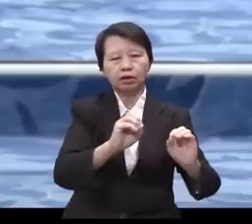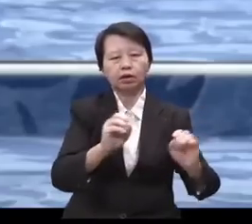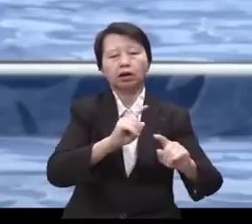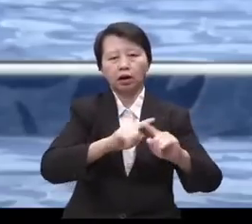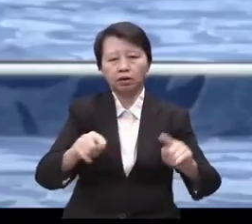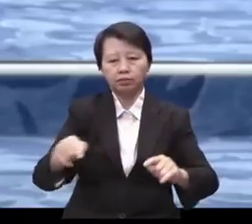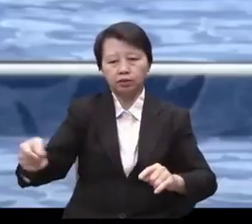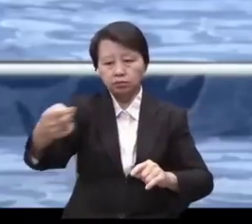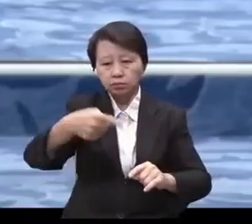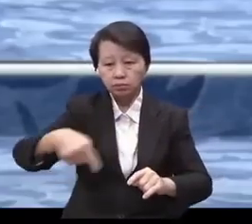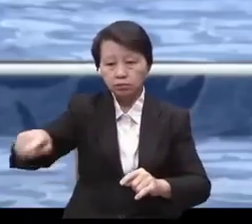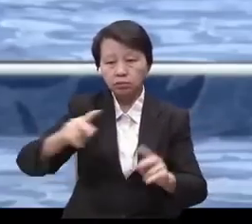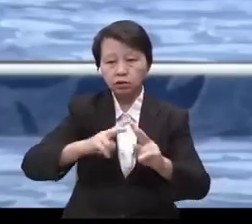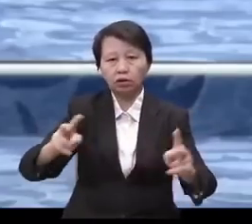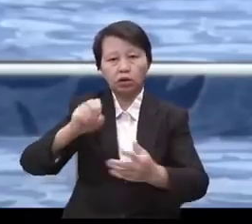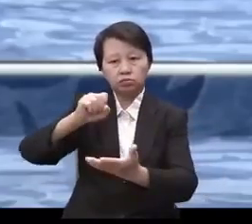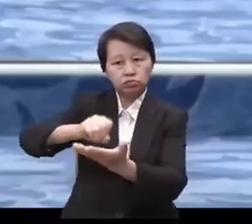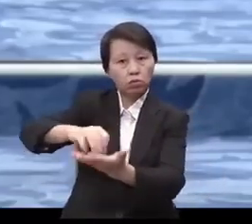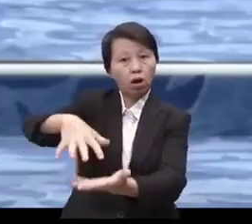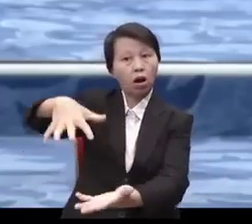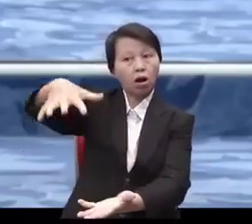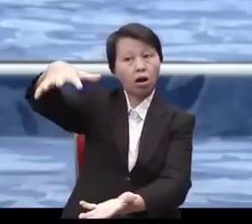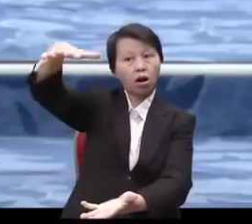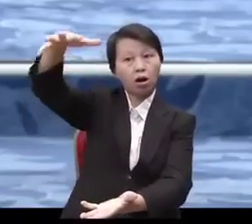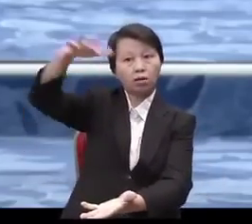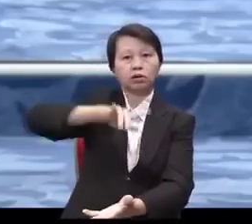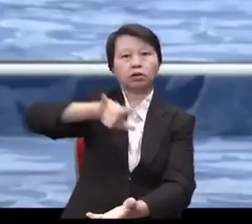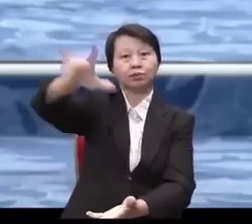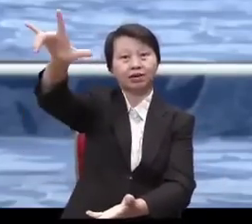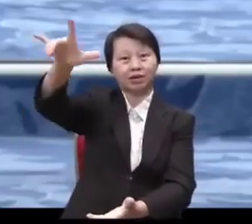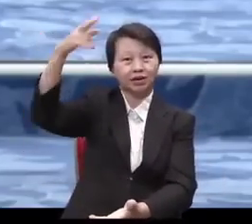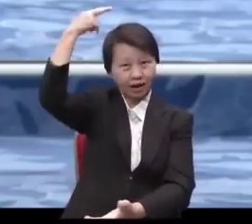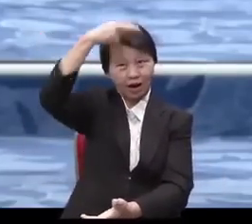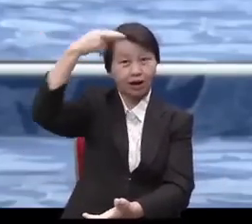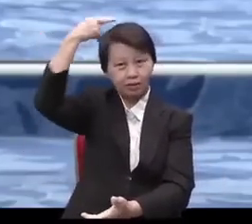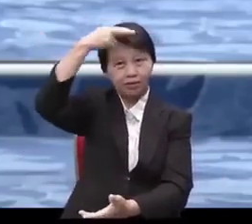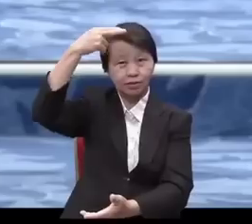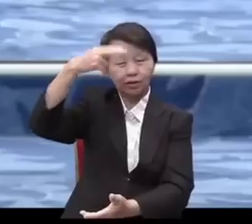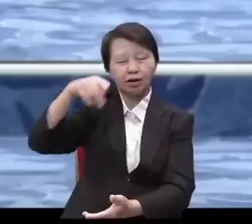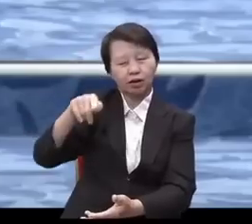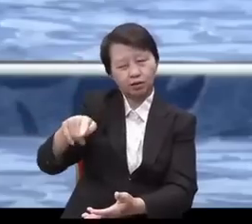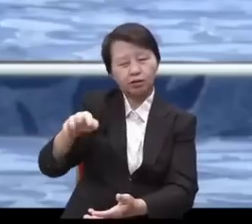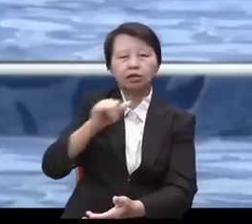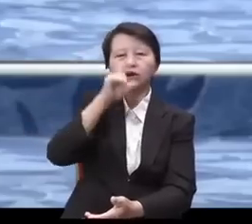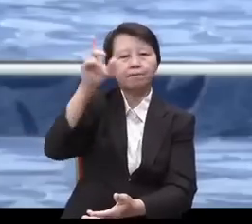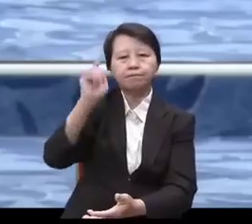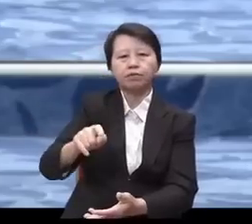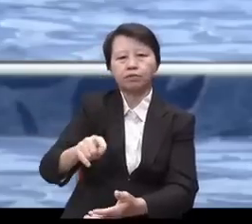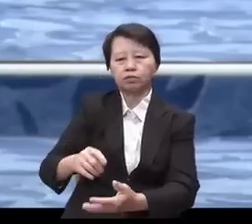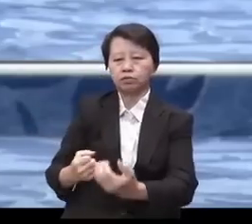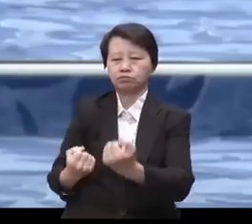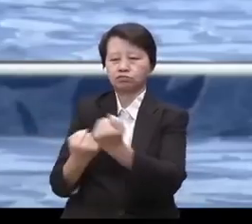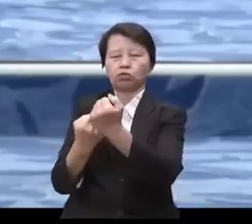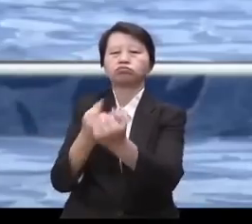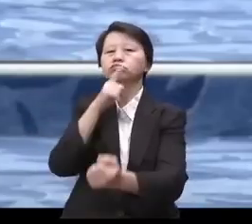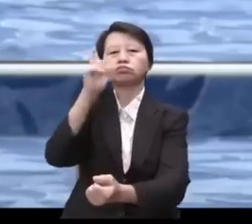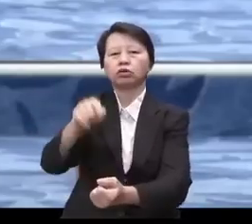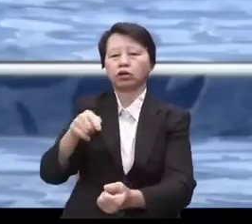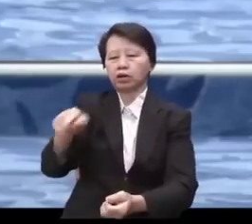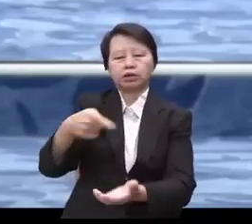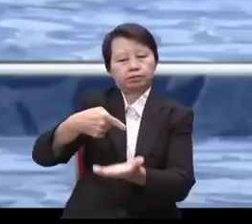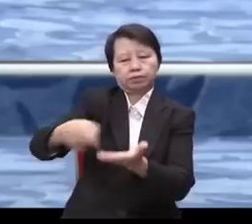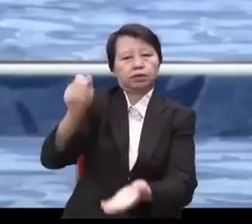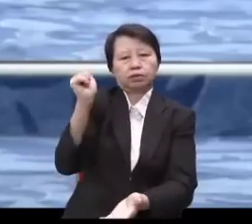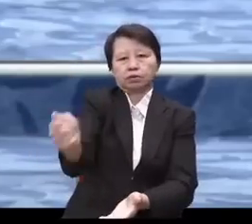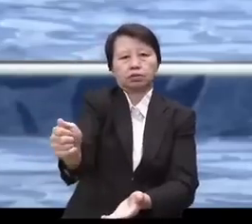yang dianggap amat kaya untuk menunaikan fardu haji, dan oleh itu tidak diperlukan subsidi kerajaan. Dia bayar